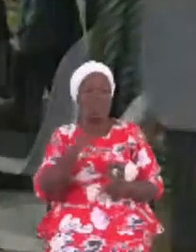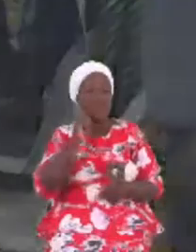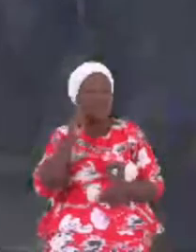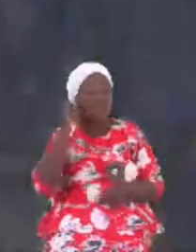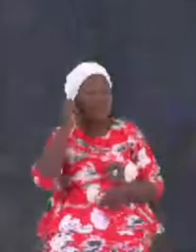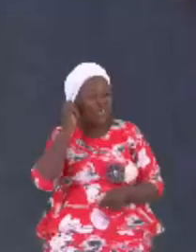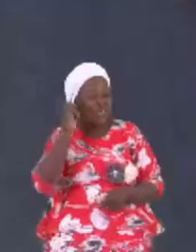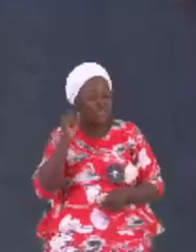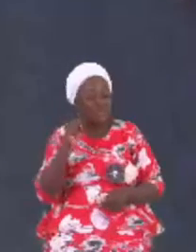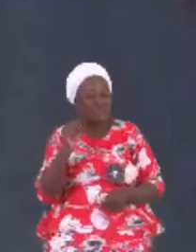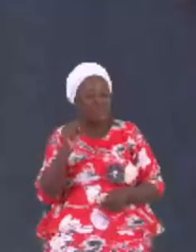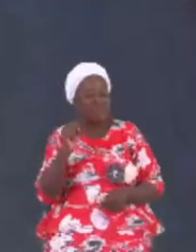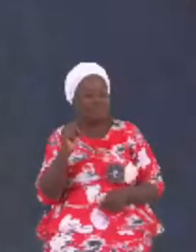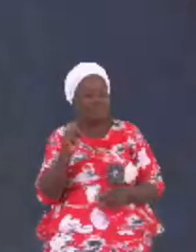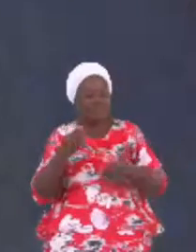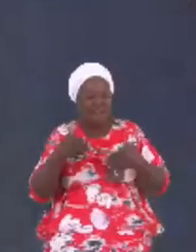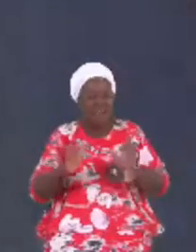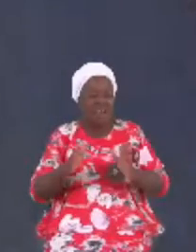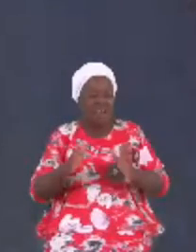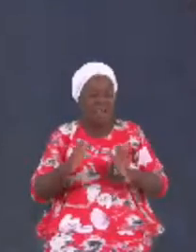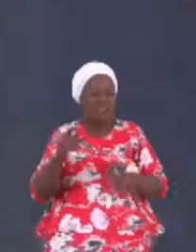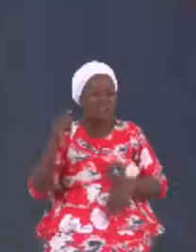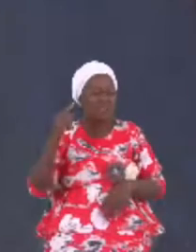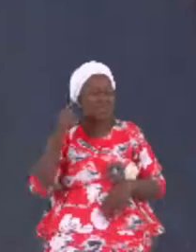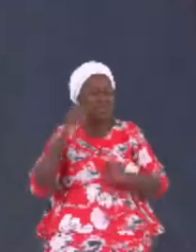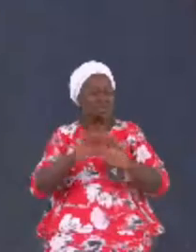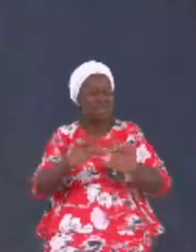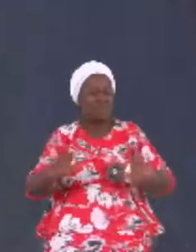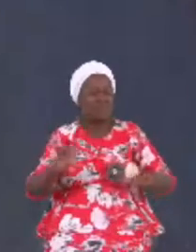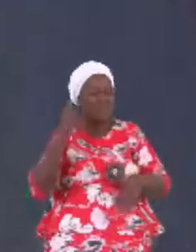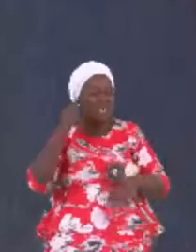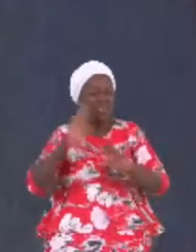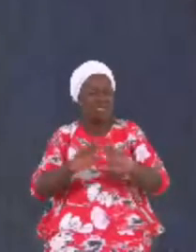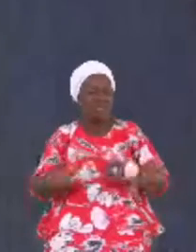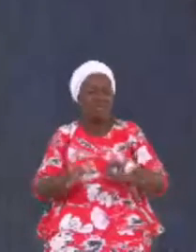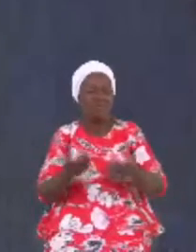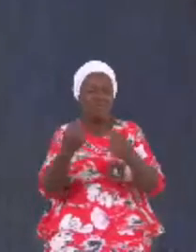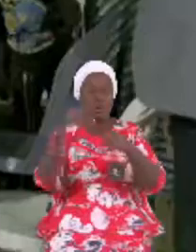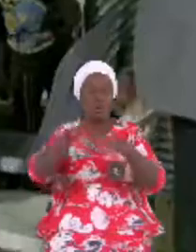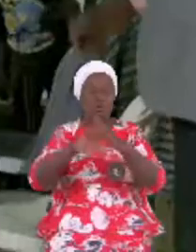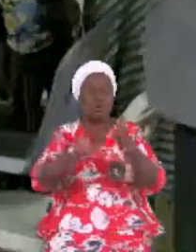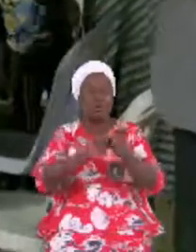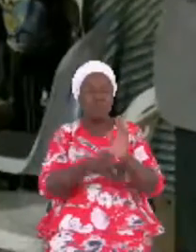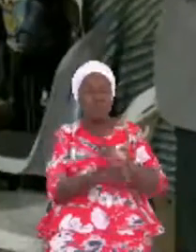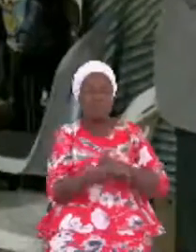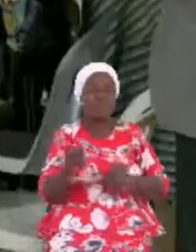Oreilles sourdes, que le son pénètre ses oreilles maintenant.